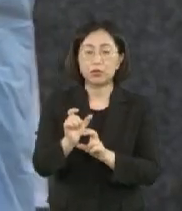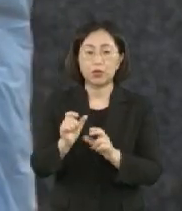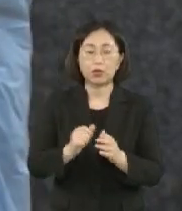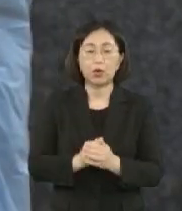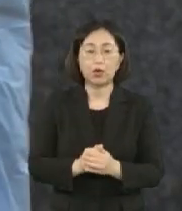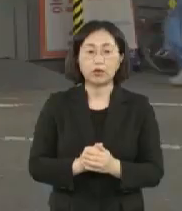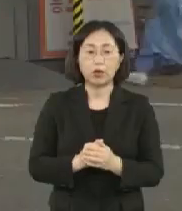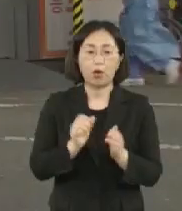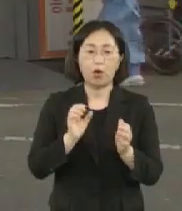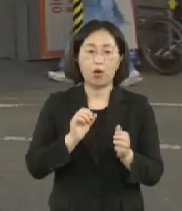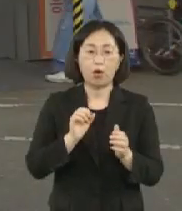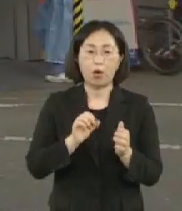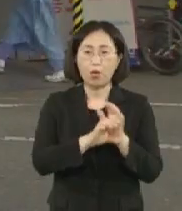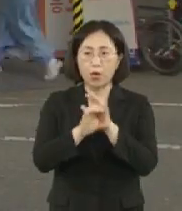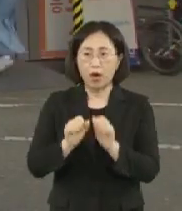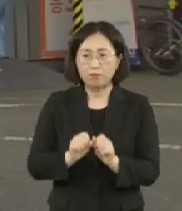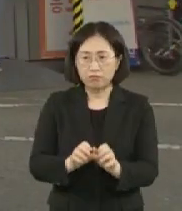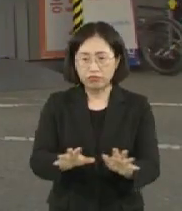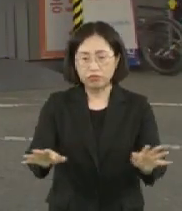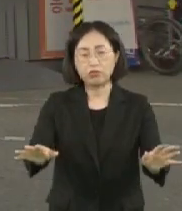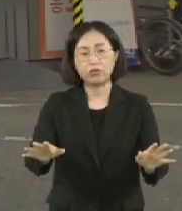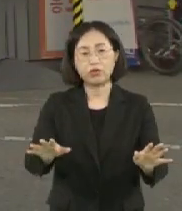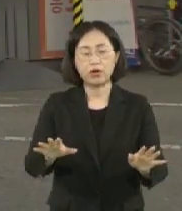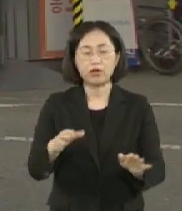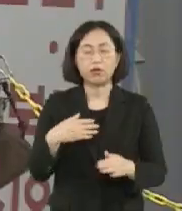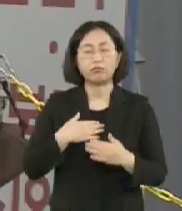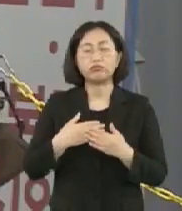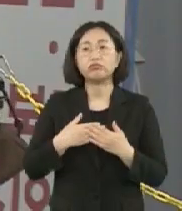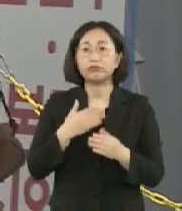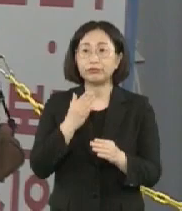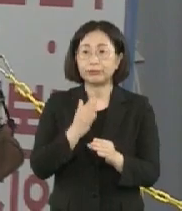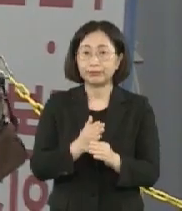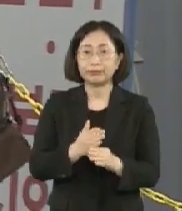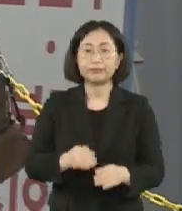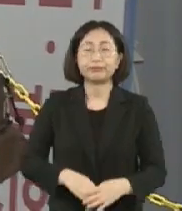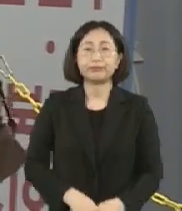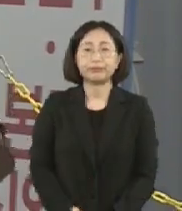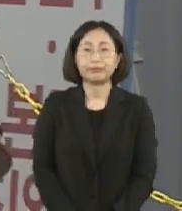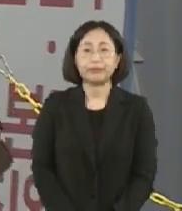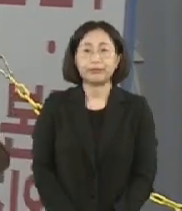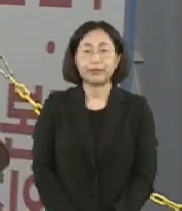코로나19가 재확산되면서 방역당국이 긴장하고 있습니다. TJB 김철진입니다.